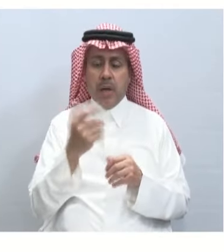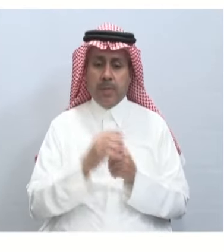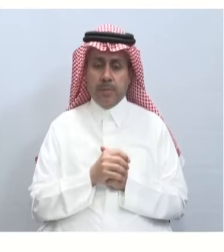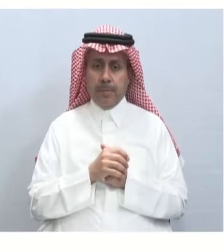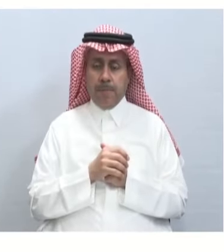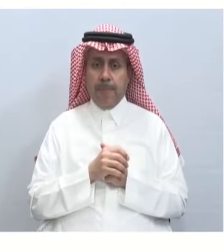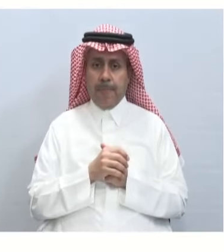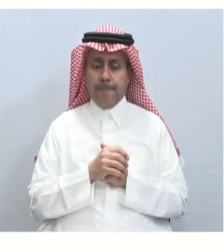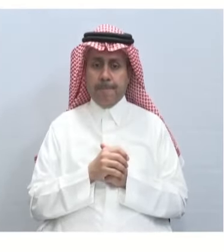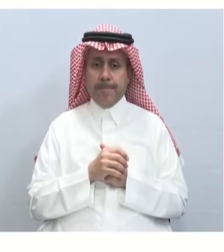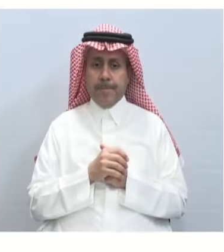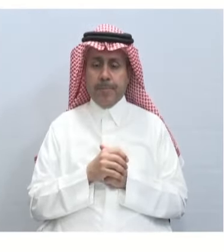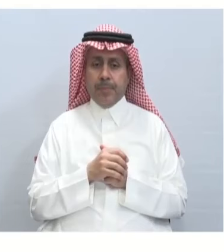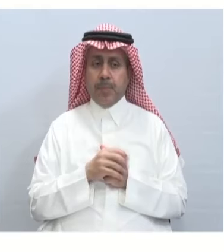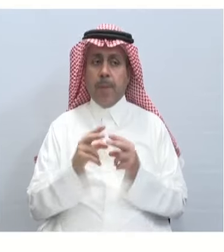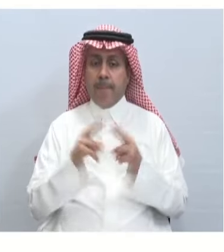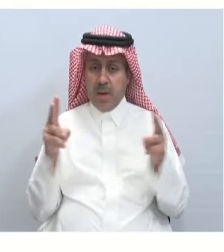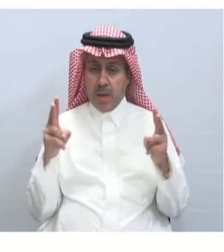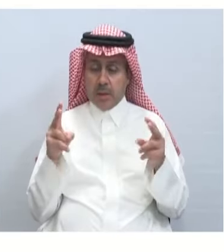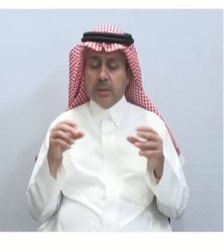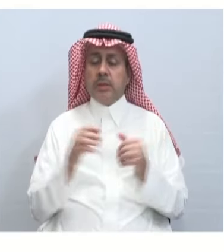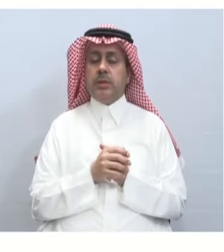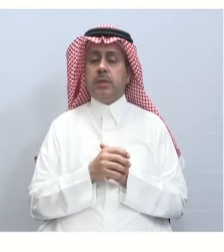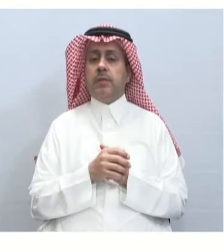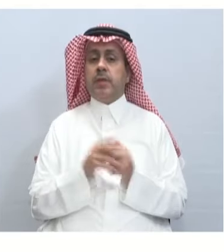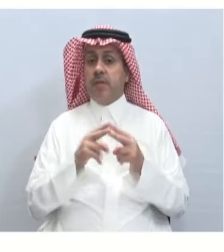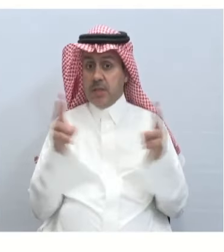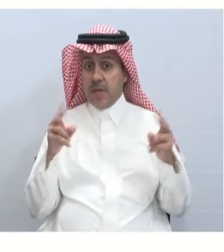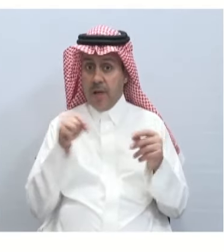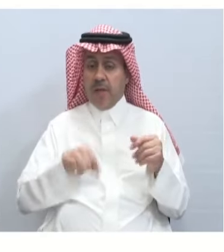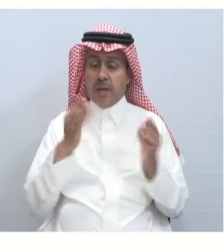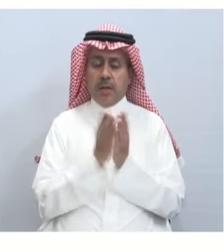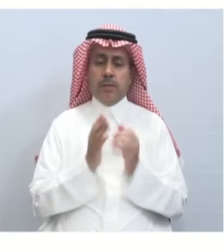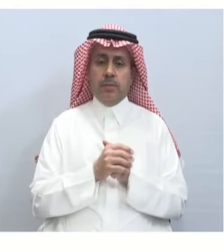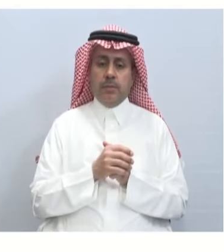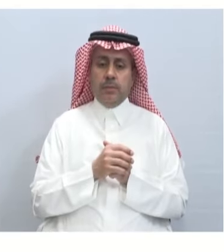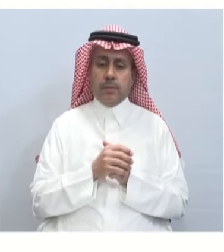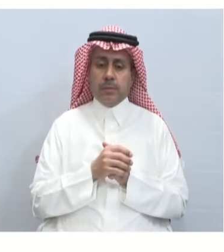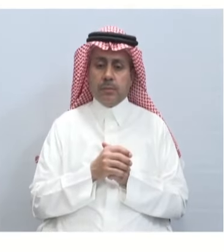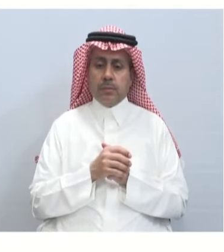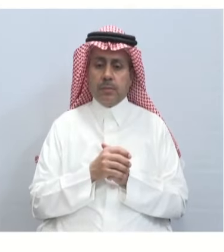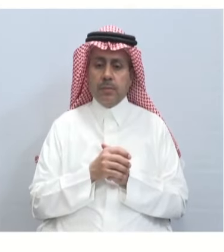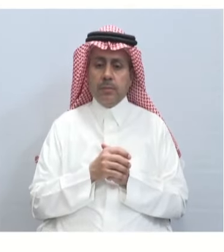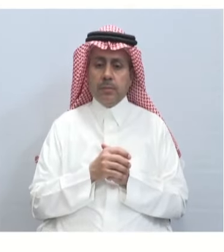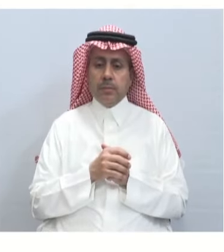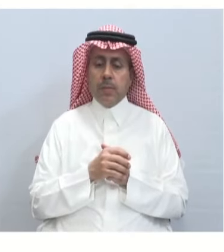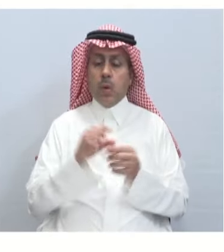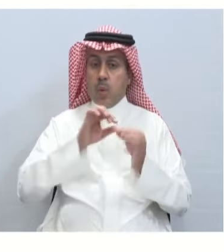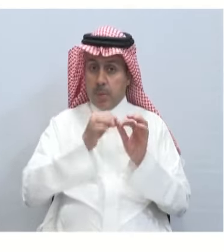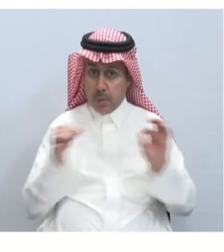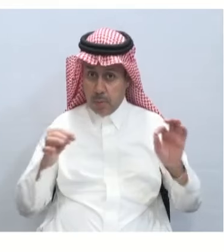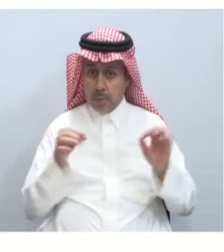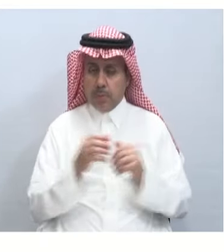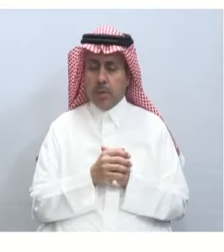تحدثنا عن هذا بالتفصيل في درسنا لهذا اليوم وربطنا